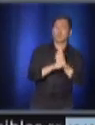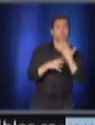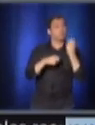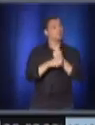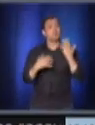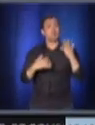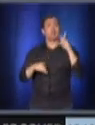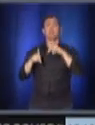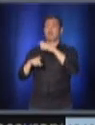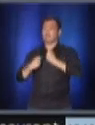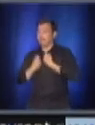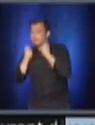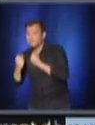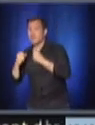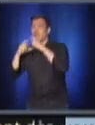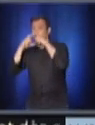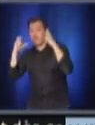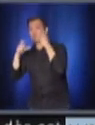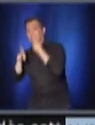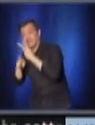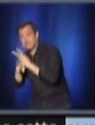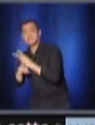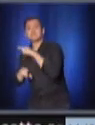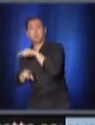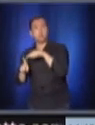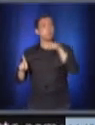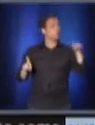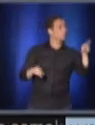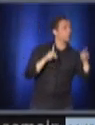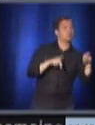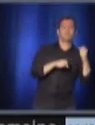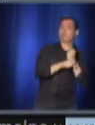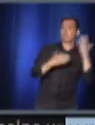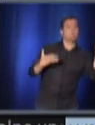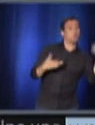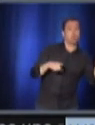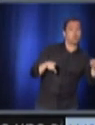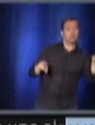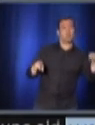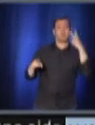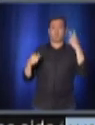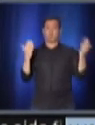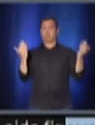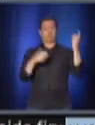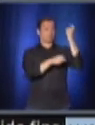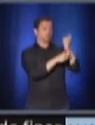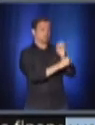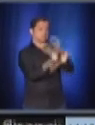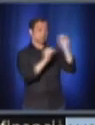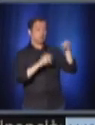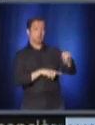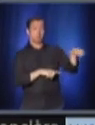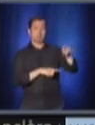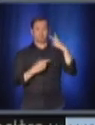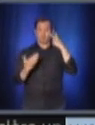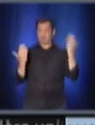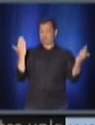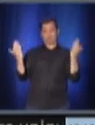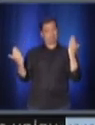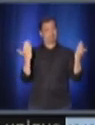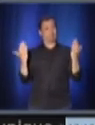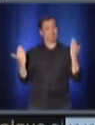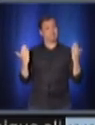ce que vous nous annoncez, c'est que vous avez demandé à vos fonctionnaires, dans 4 jours, dans 3 jours, d'arriver avec des propositions. Fait que ça va arriver dans